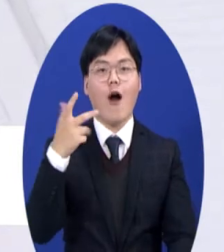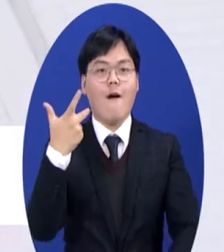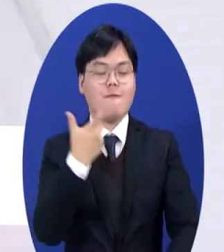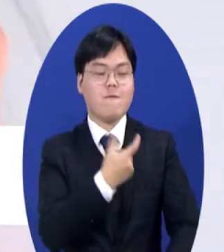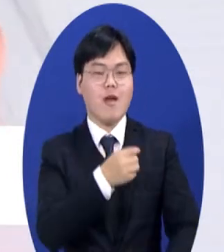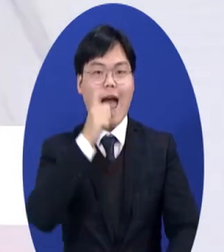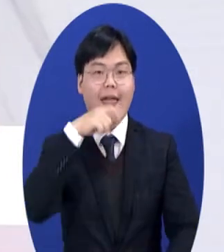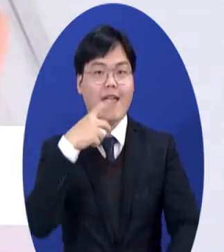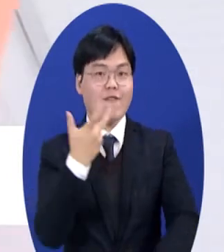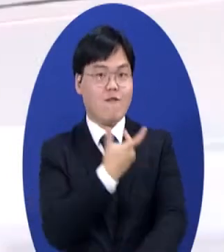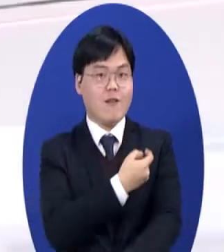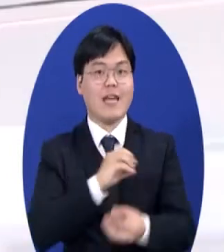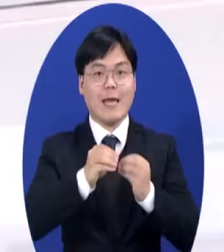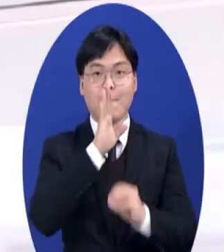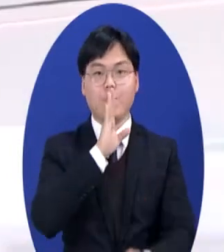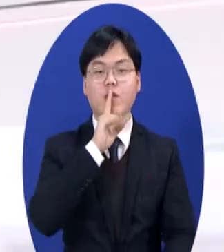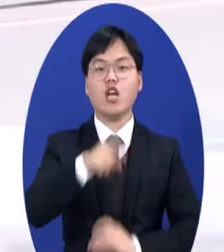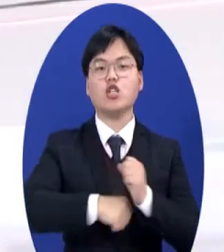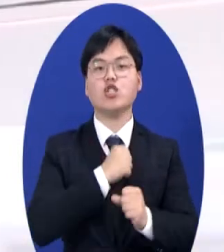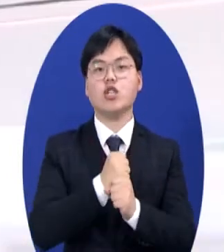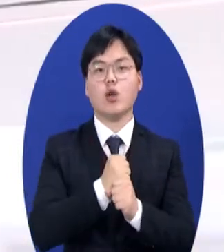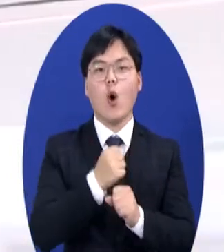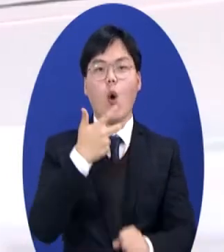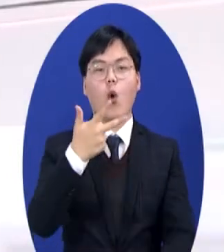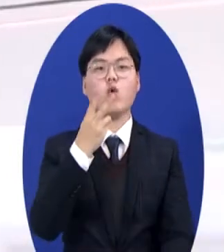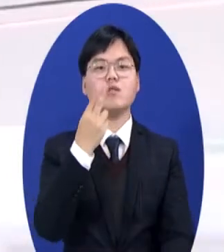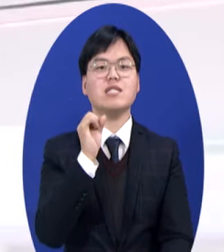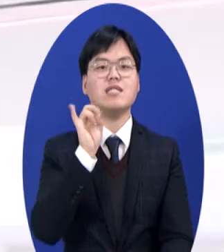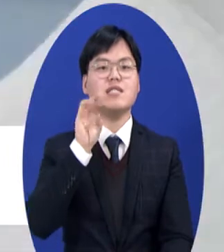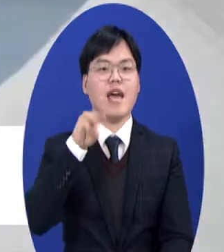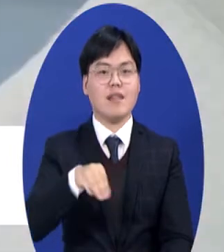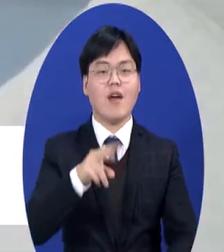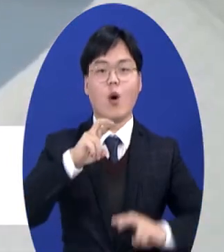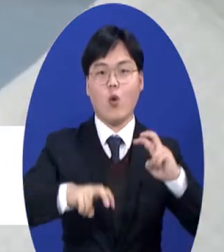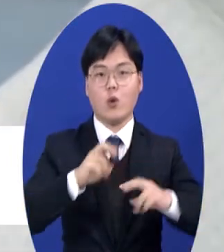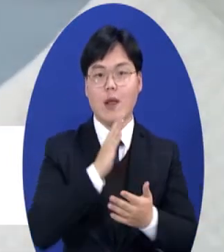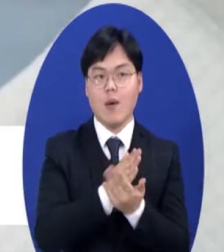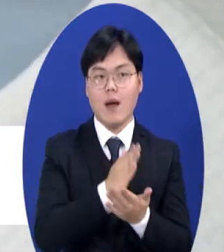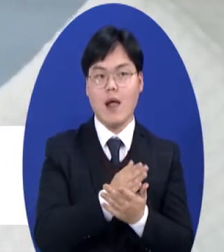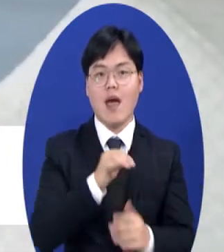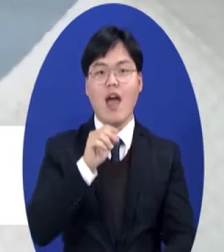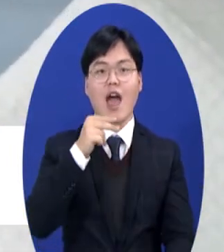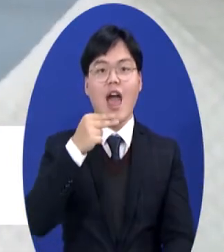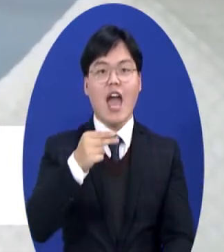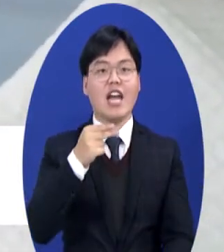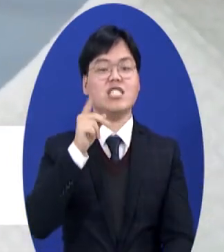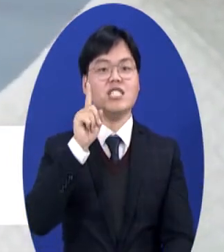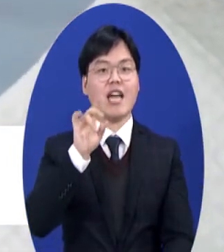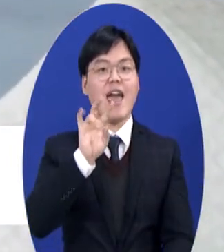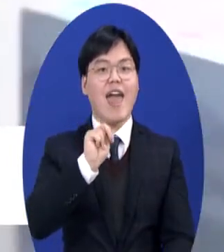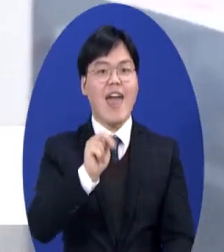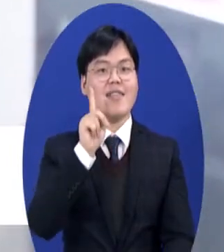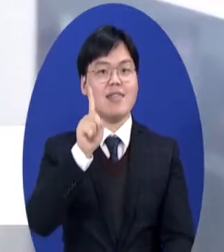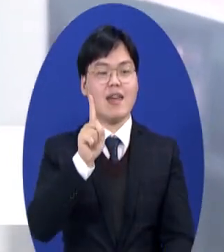эхлэхээр боллоо. Энэ жилийн хувьд 3 цент вакциныг үйлдвэрлэж байгаа бөгөөд бид H1N1,